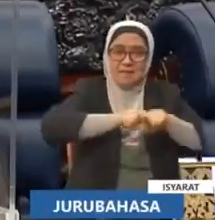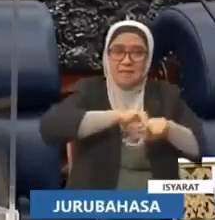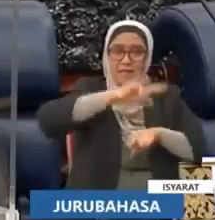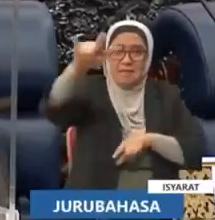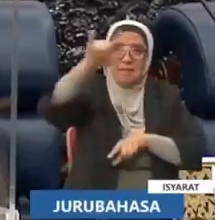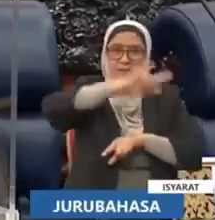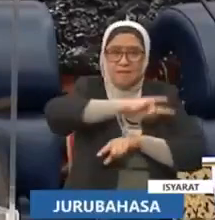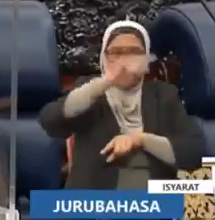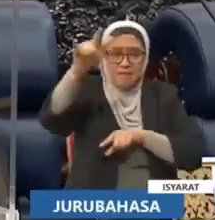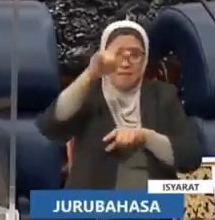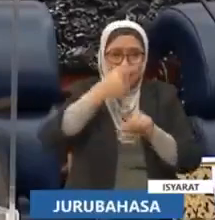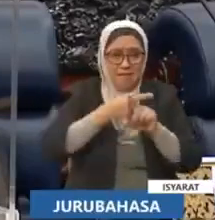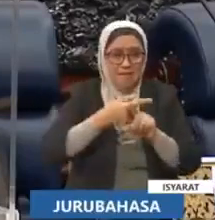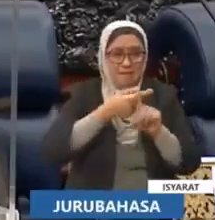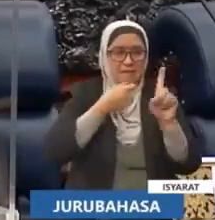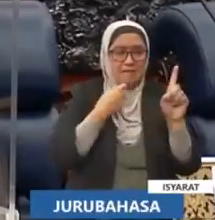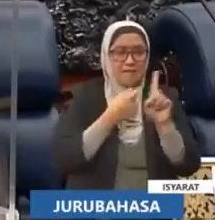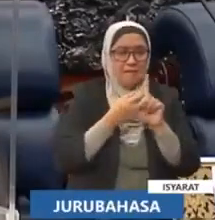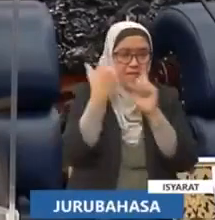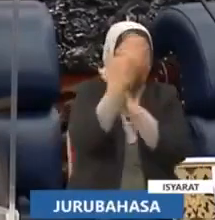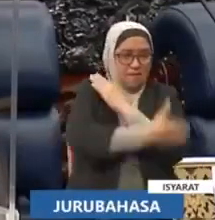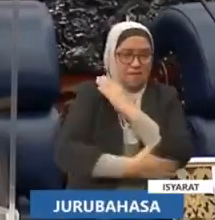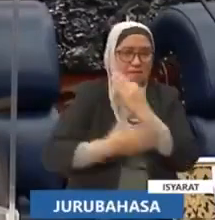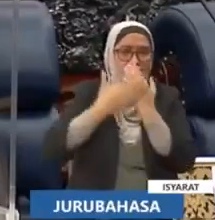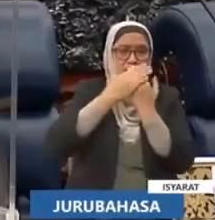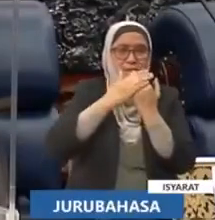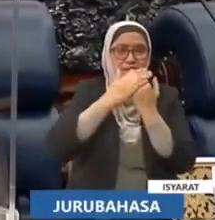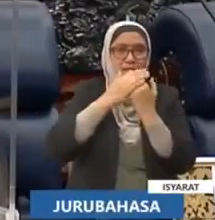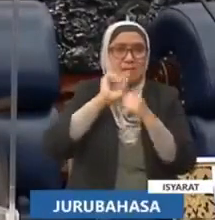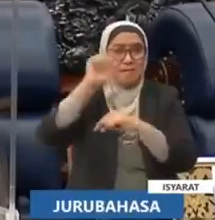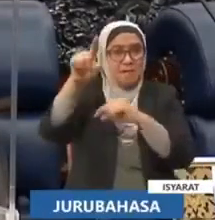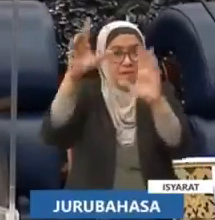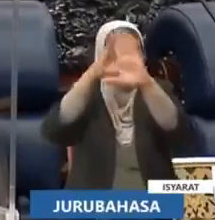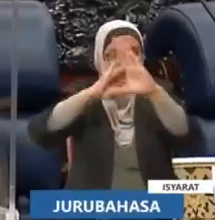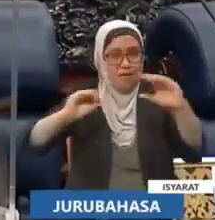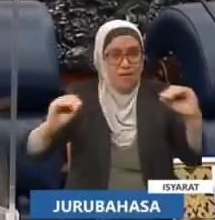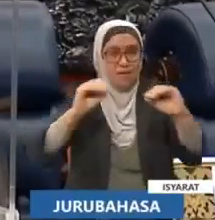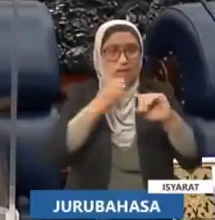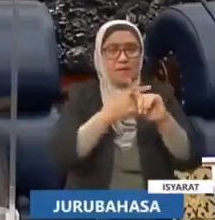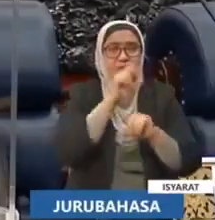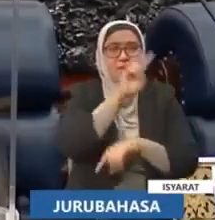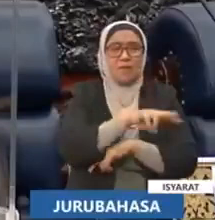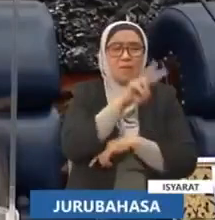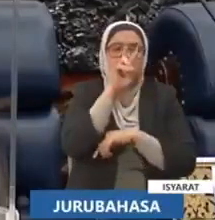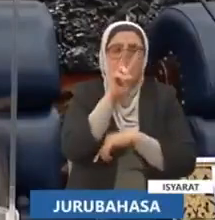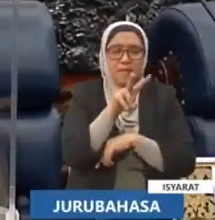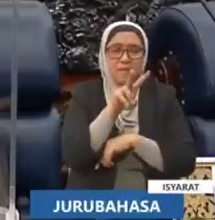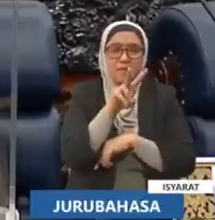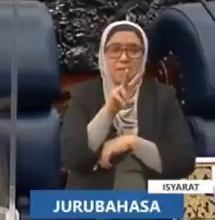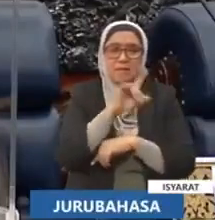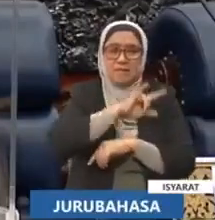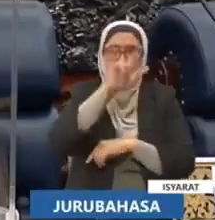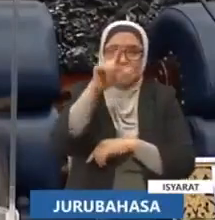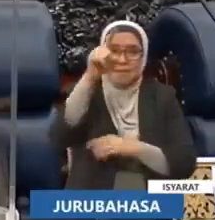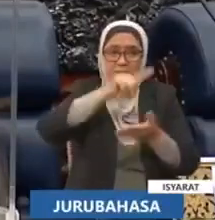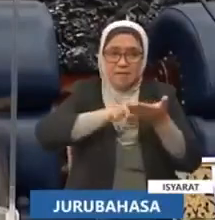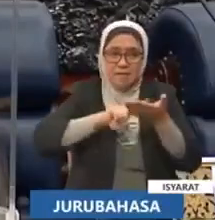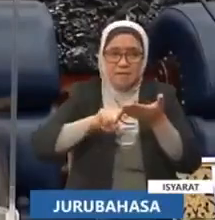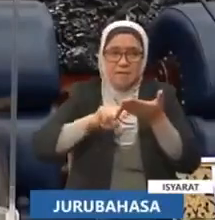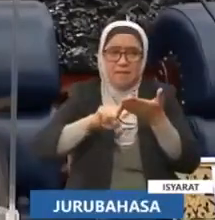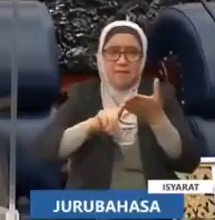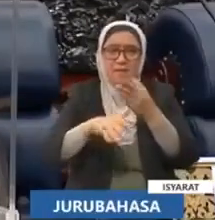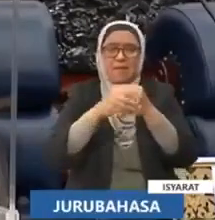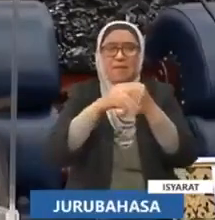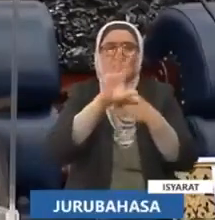laluan di antara Semenanjung Malaysia dan Sarawak daripada 22 penerbangan seminggu kepada 87 penerbangan seminggu. Pada